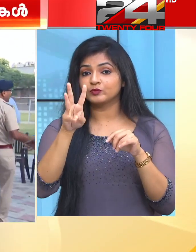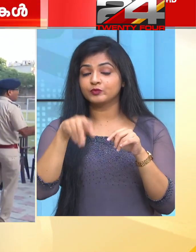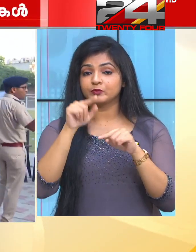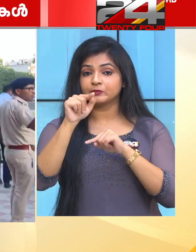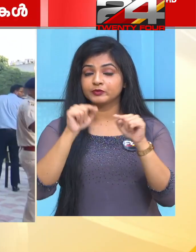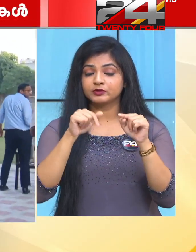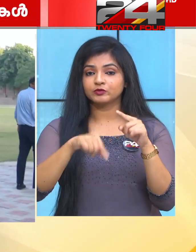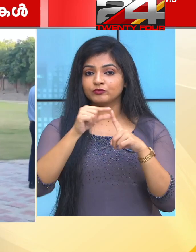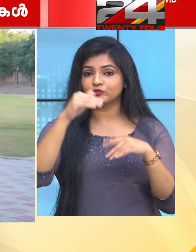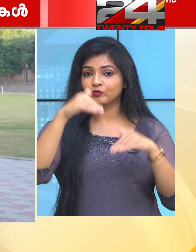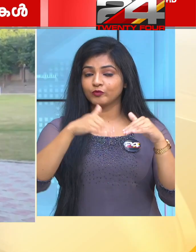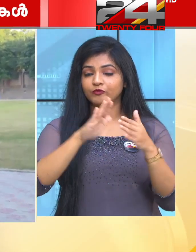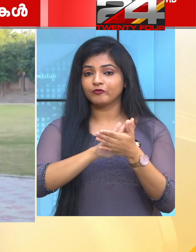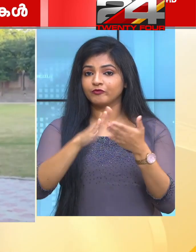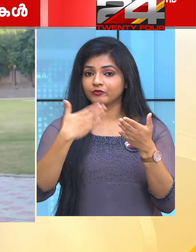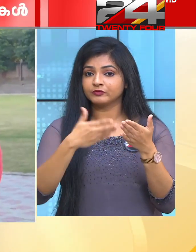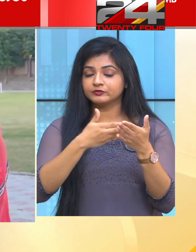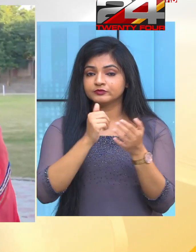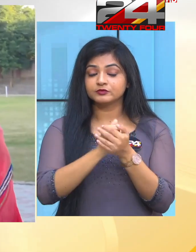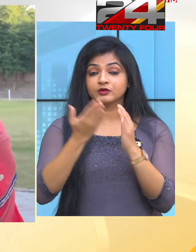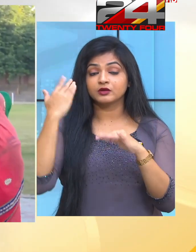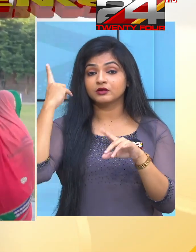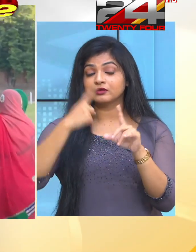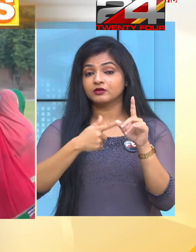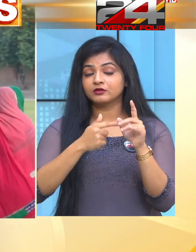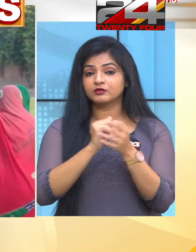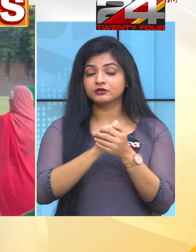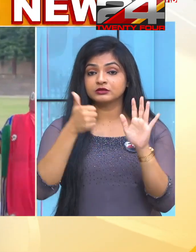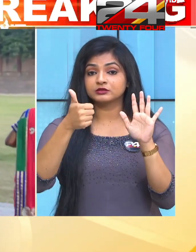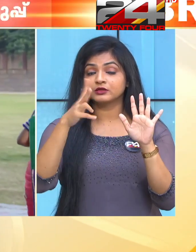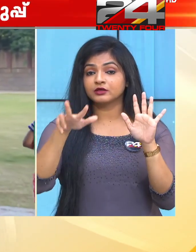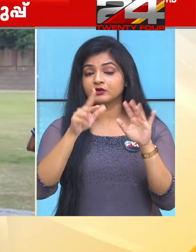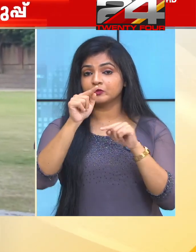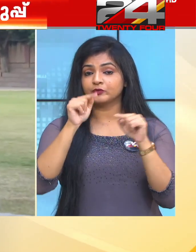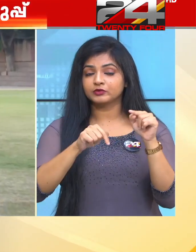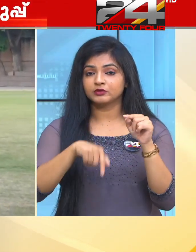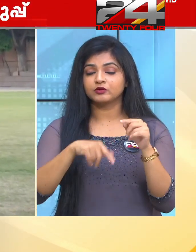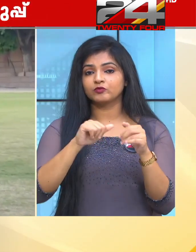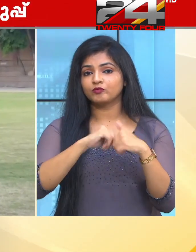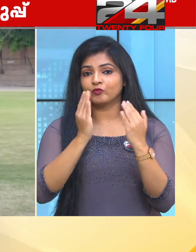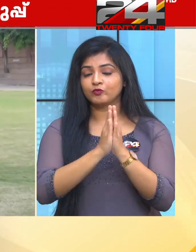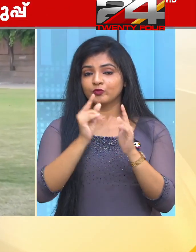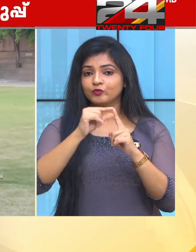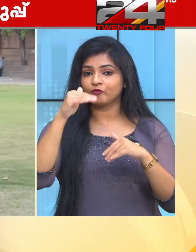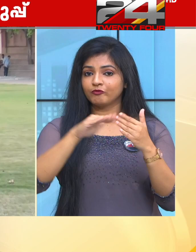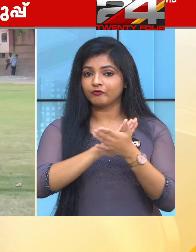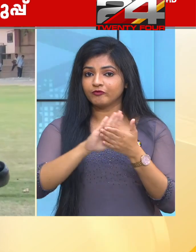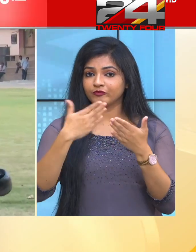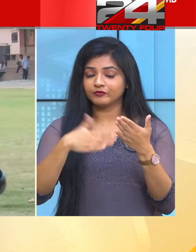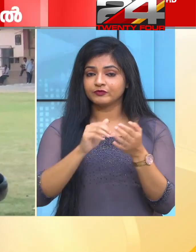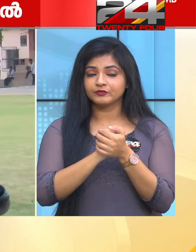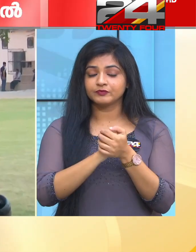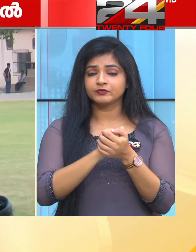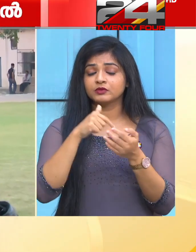49.13% പോളിംഗ് രേഖപ്പെടുത്തിയിരിക്കുന്നത്. മുൻ വർഷം, അതായത് കഴിഞ്ഞ തവണ 68% പോളിംഗ് രേഖപ്പെടുത്തിയിട്ടുണ്ടായിരുന്നു. ഒരുപക്ഷെ ഏതാണ്ട്